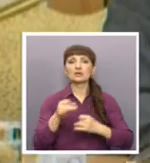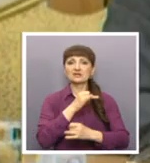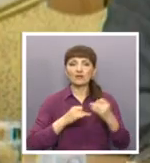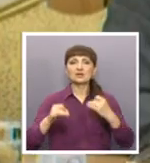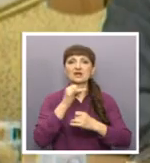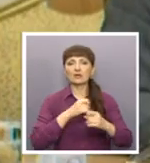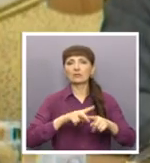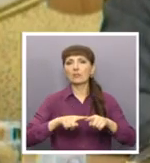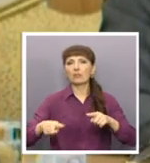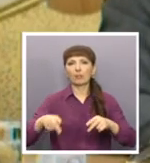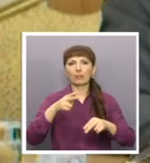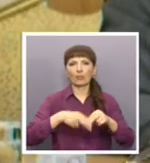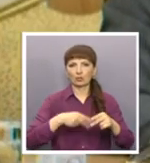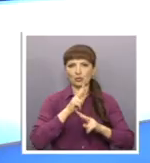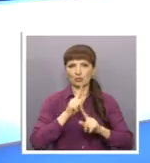идти бесконечно.